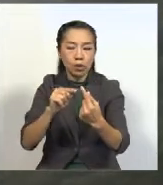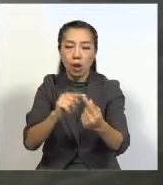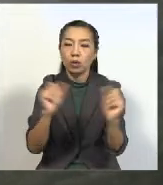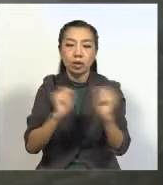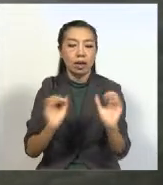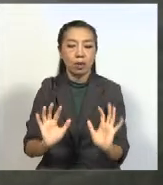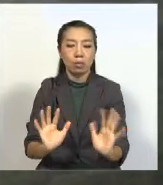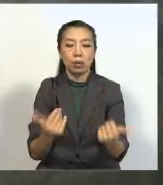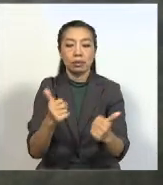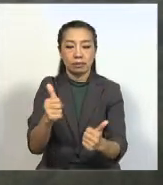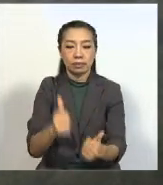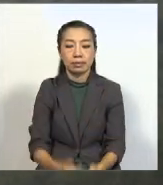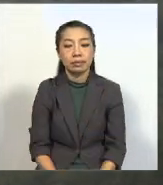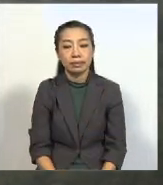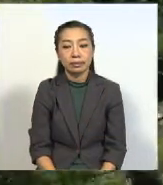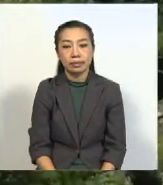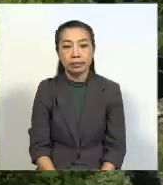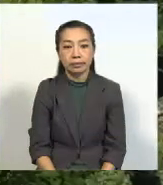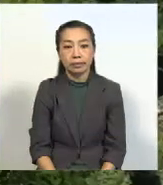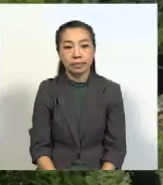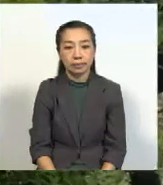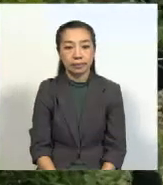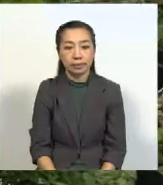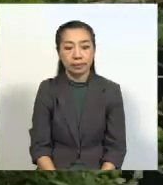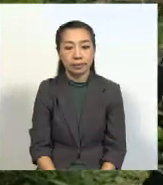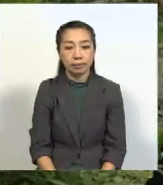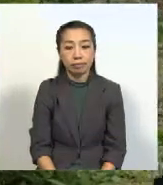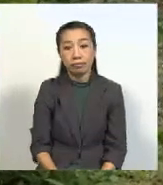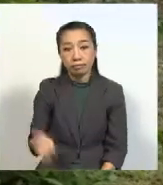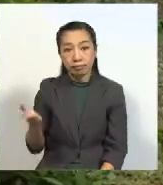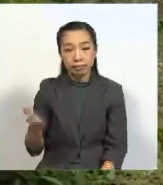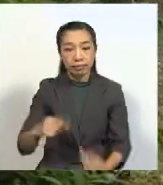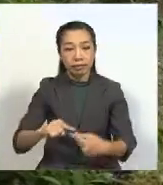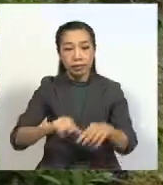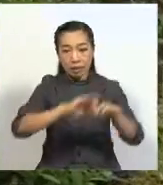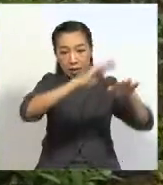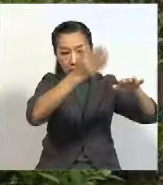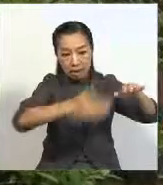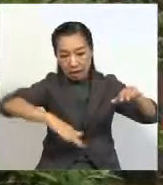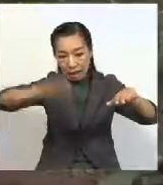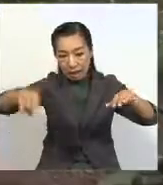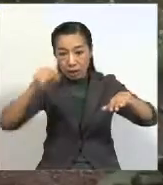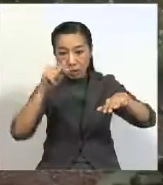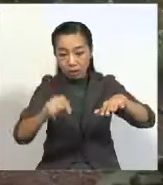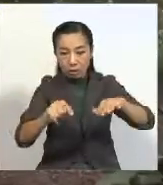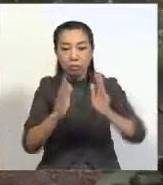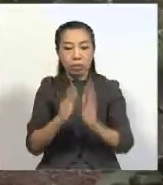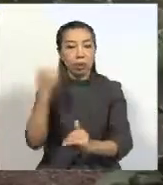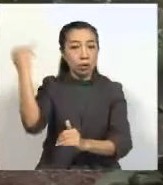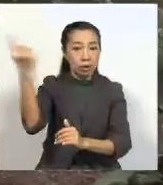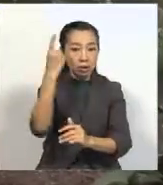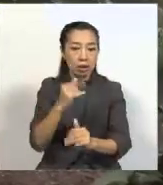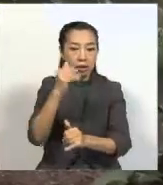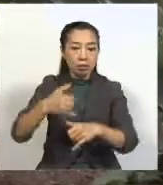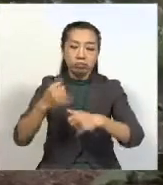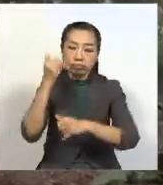ค่ะขณะที่บรรยากาศที่บริเวณจุดชมวิวที่ร่องเขาแห่งนครชุมเริ่มมีนักท่องเที่ยวเดินทาง